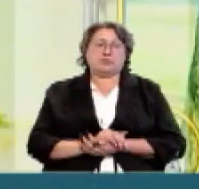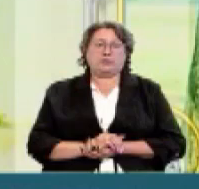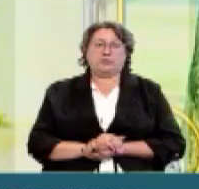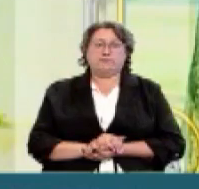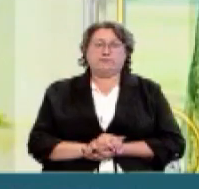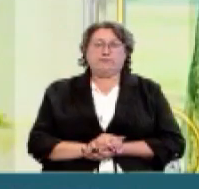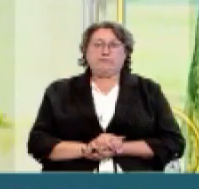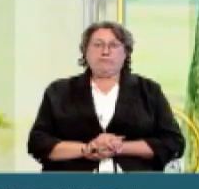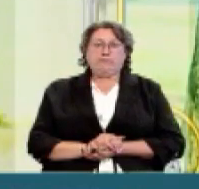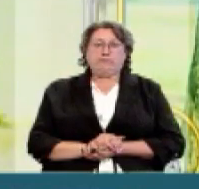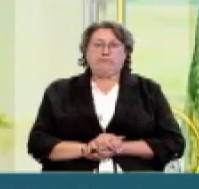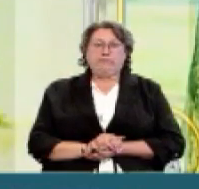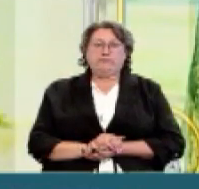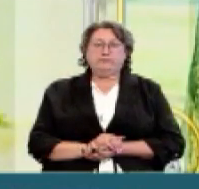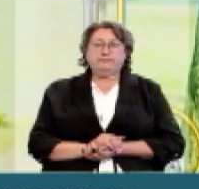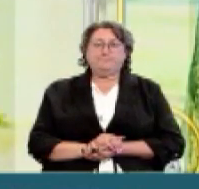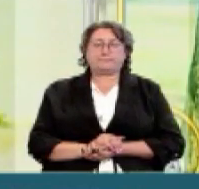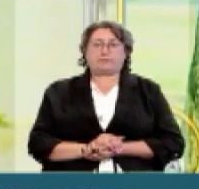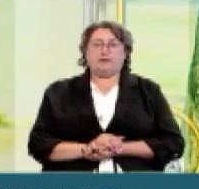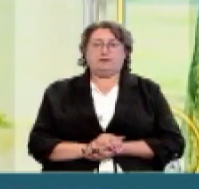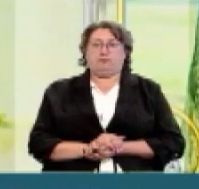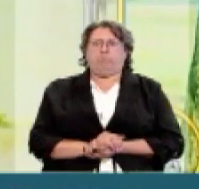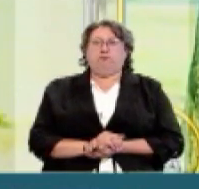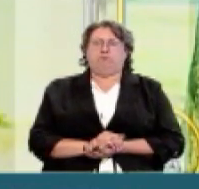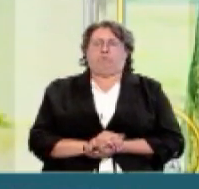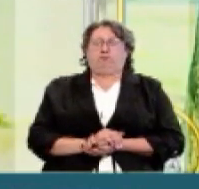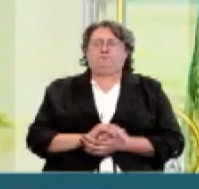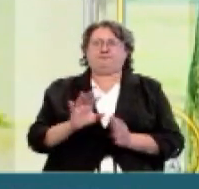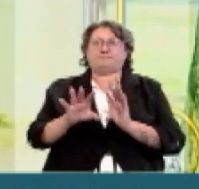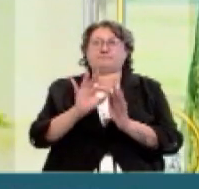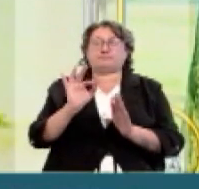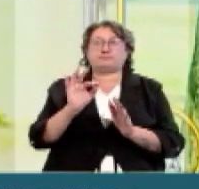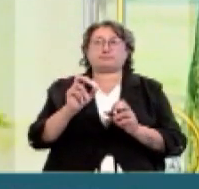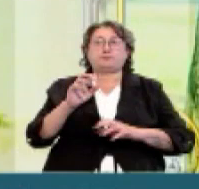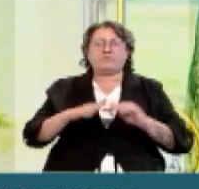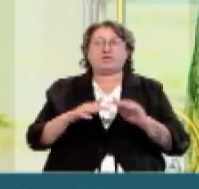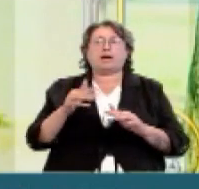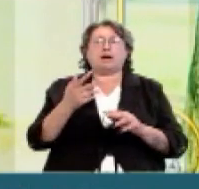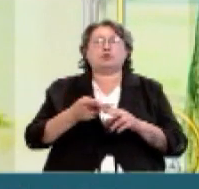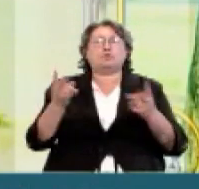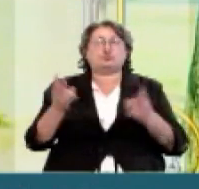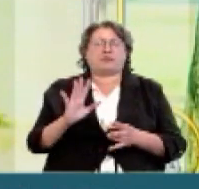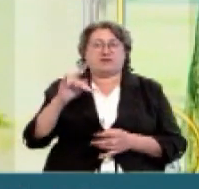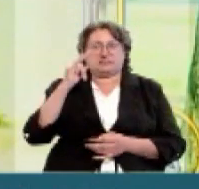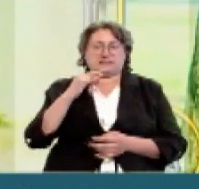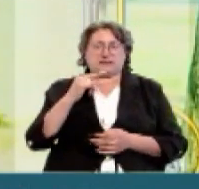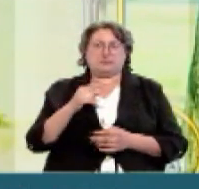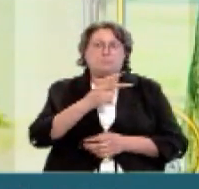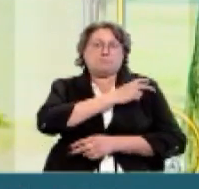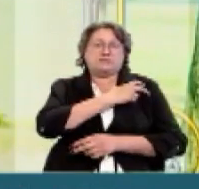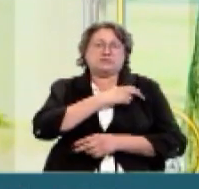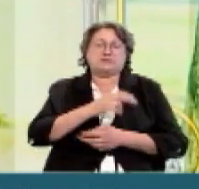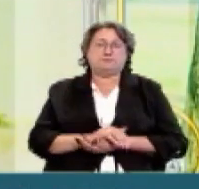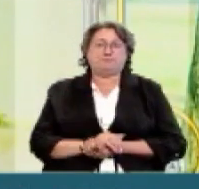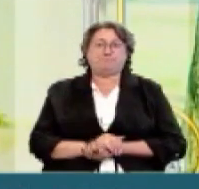мамандығым елімізде сұраныс өте үлкен сұранысқа ие емес. Өйткені көп адамдар бұл мамандықтан қорқады. 6